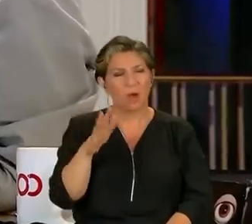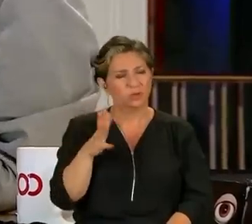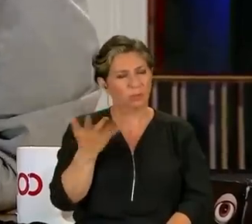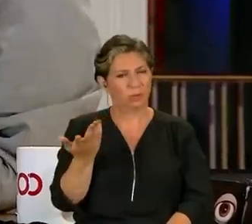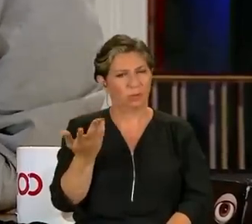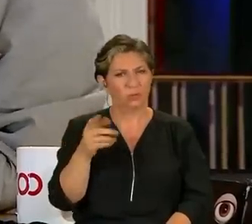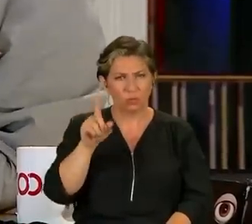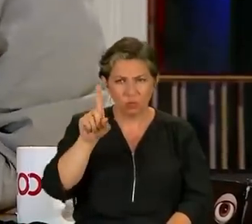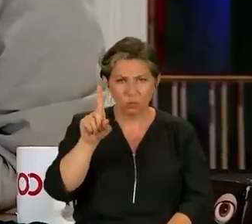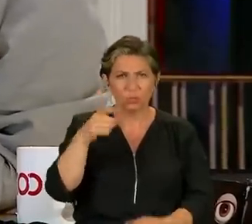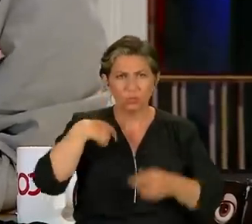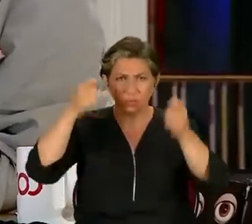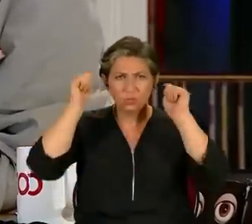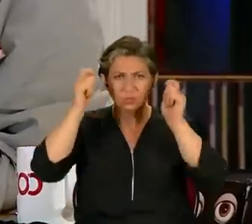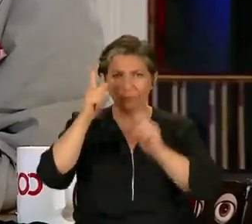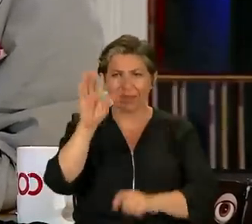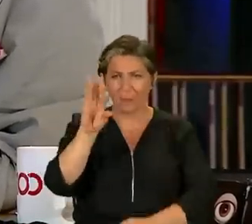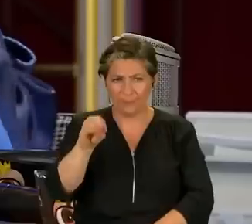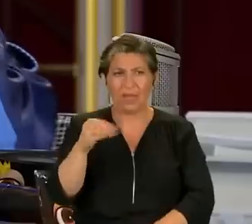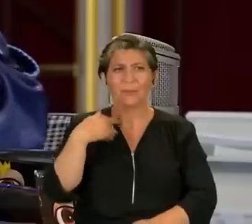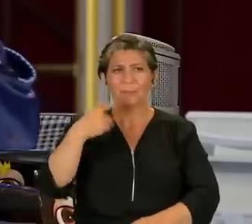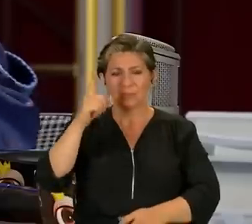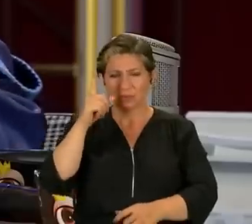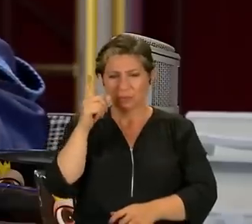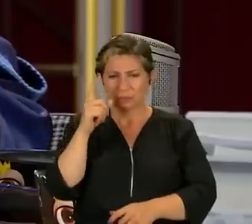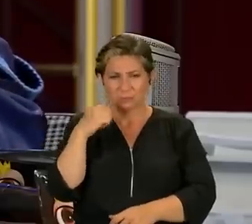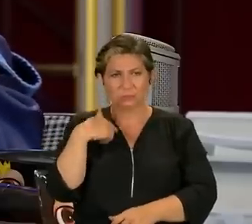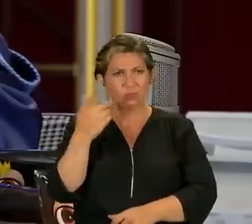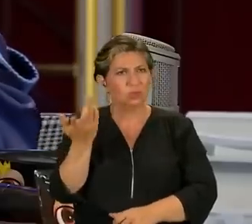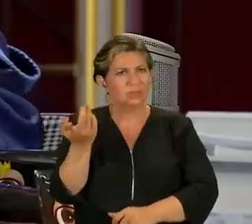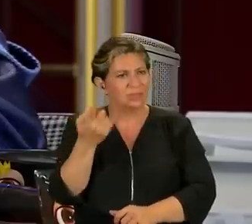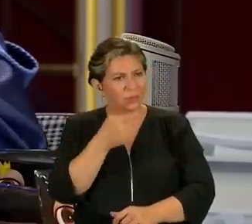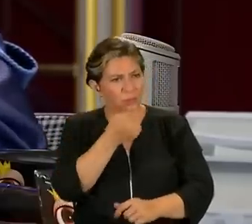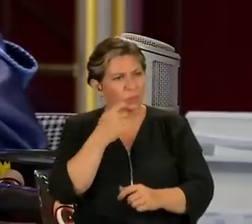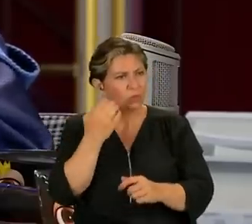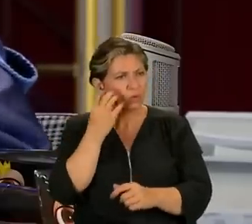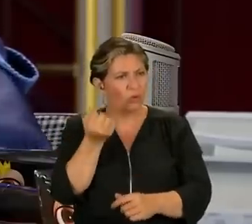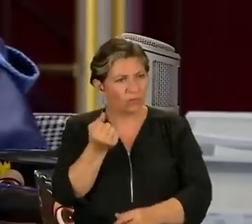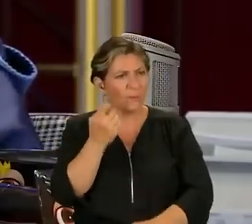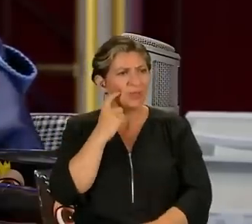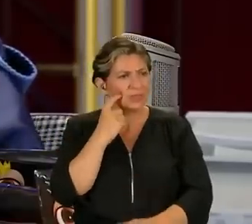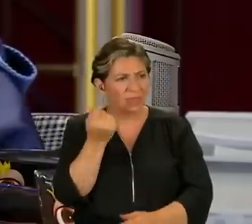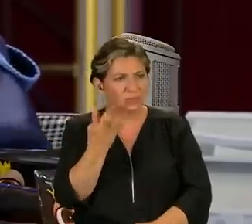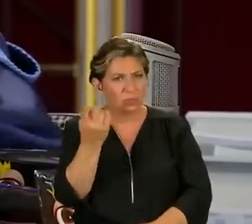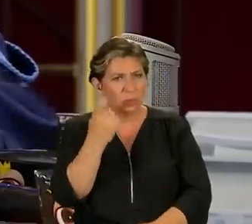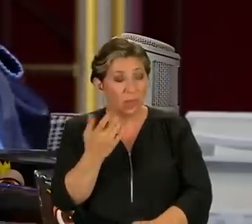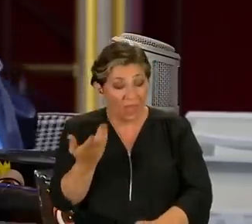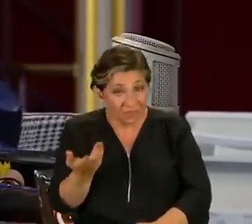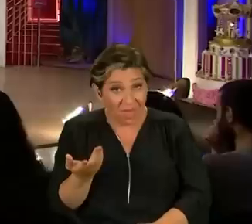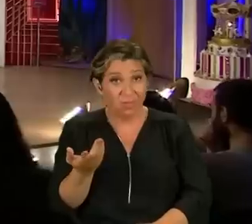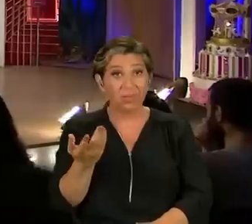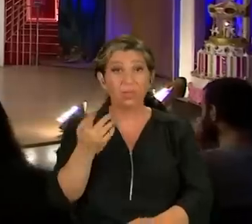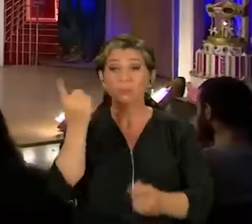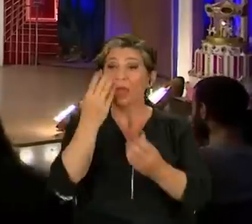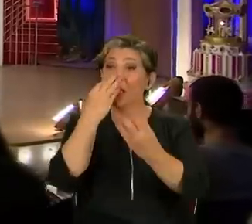Acaba dur dedim duştayım bir kapağa bir Türk arkada dedim bu bana köfte patates. Evet. Ki hiçbir